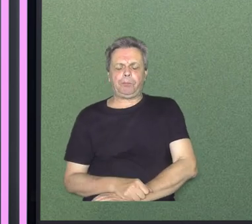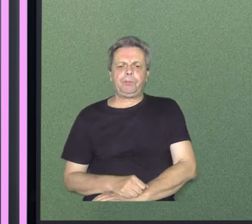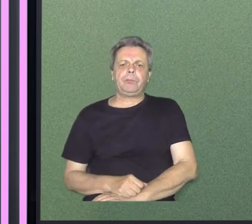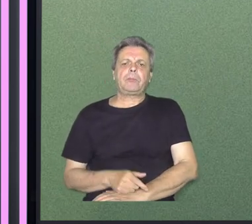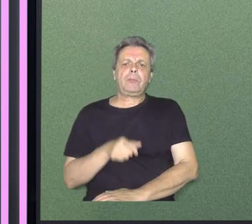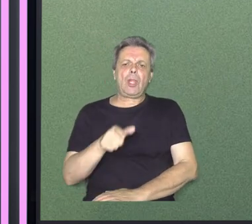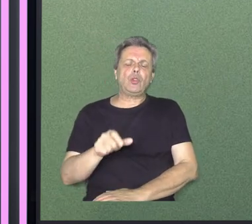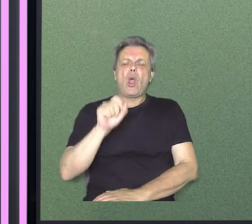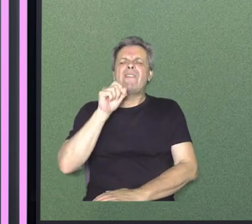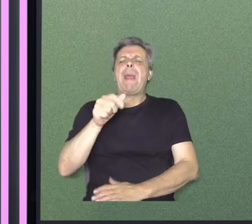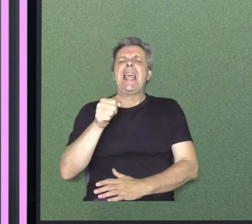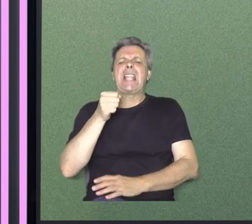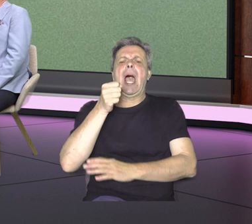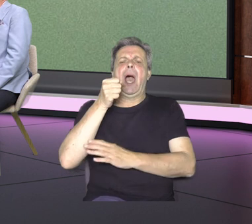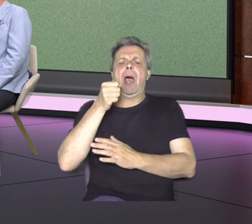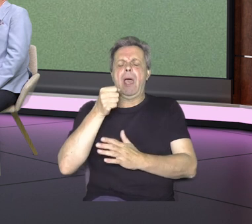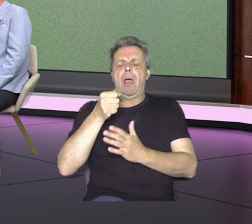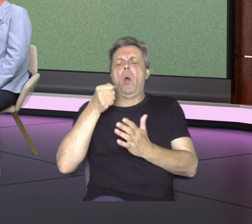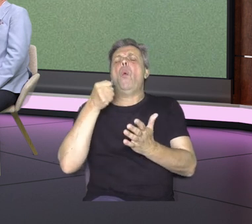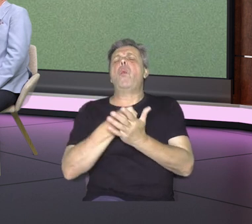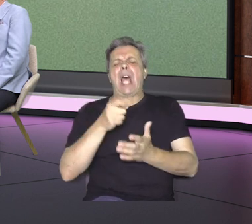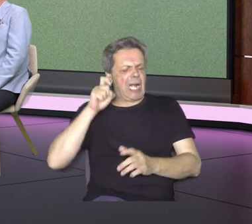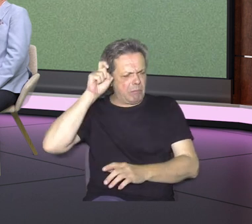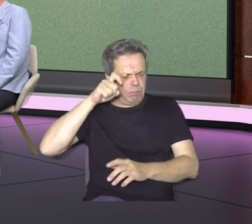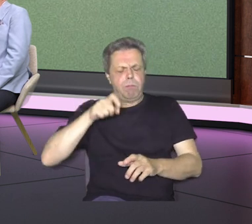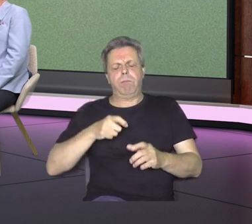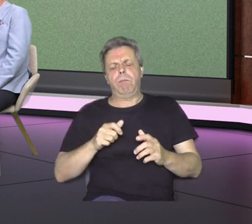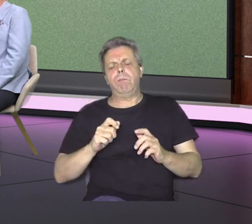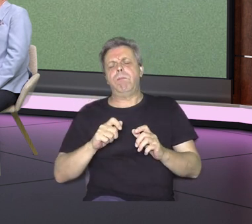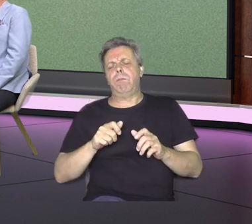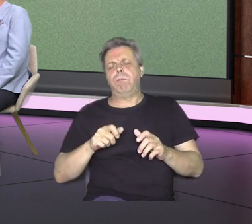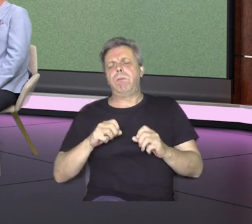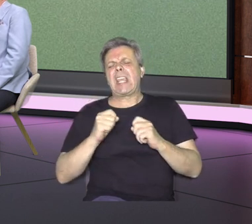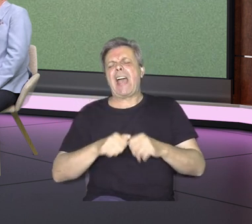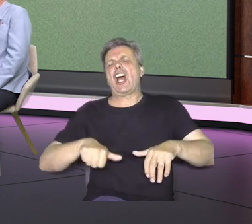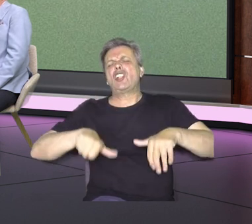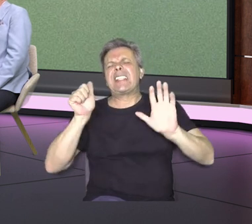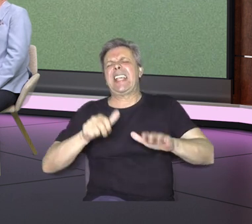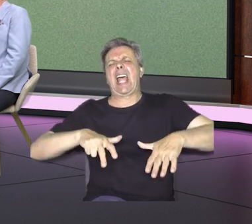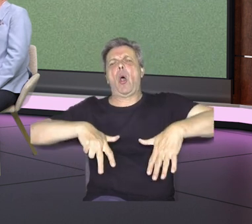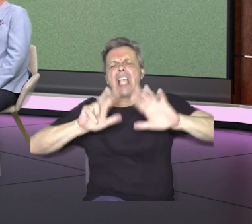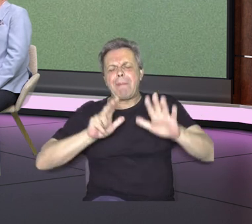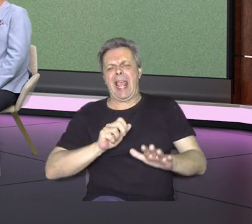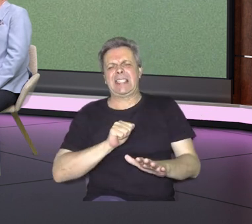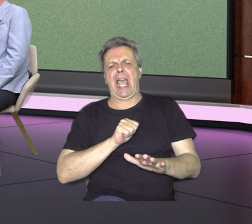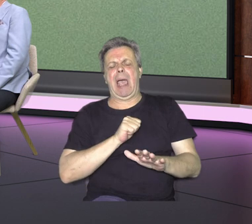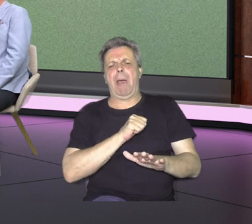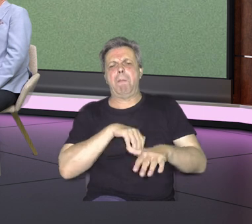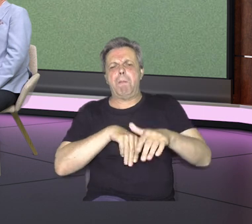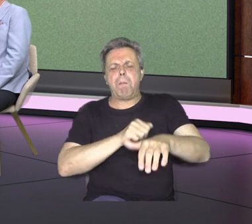je 12. udarna, proleterska, 16. 18.